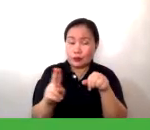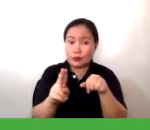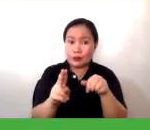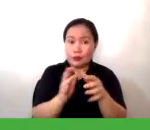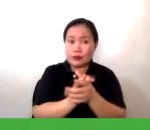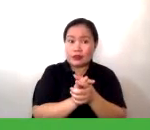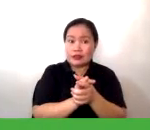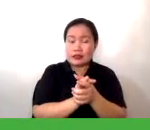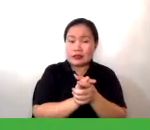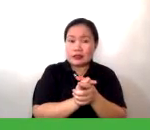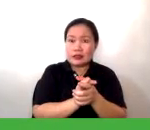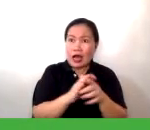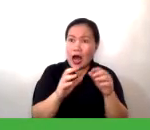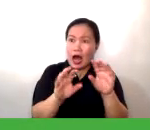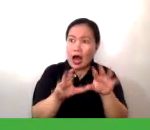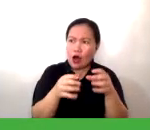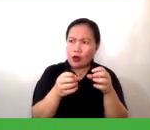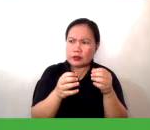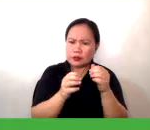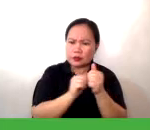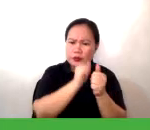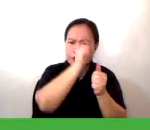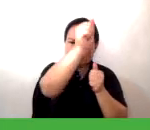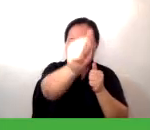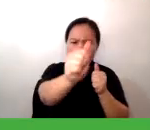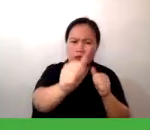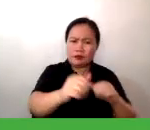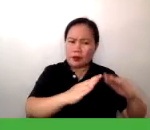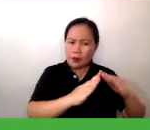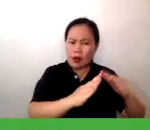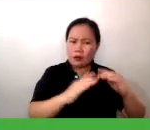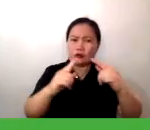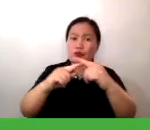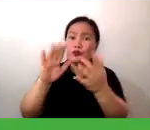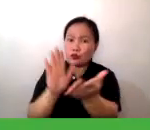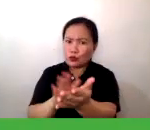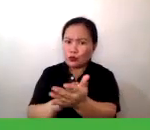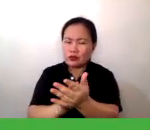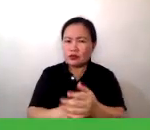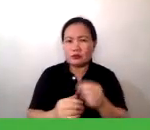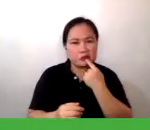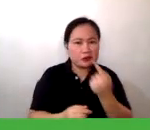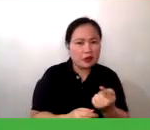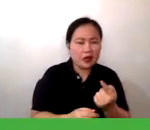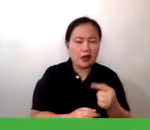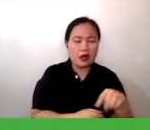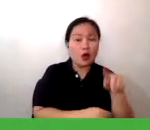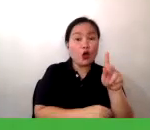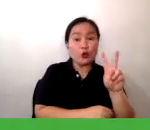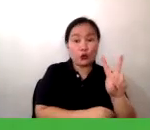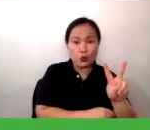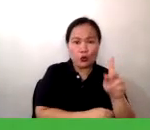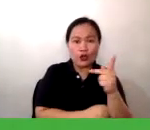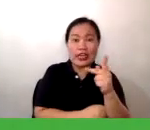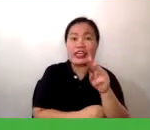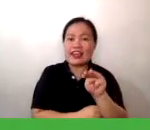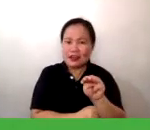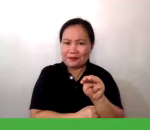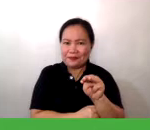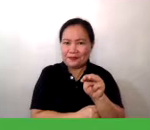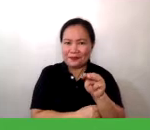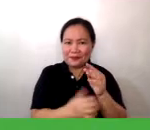yung meter. Ilang kilometro simula sa bahay mo going to school, 2 kilometers, diba? So, yung